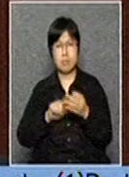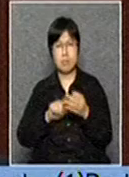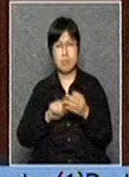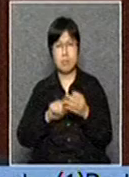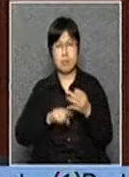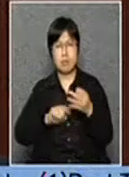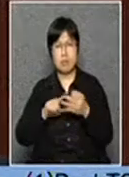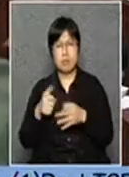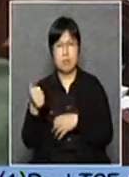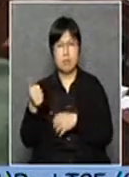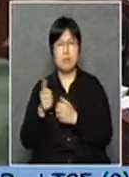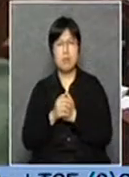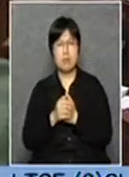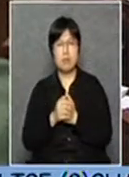俊議員，